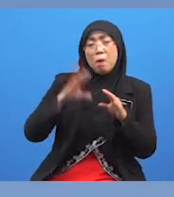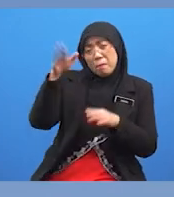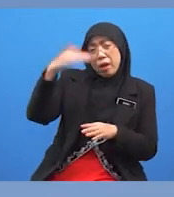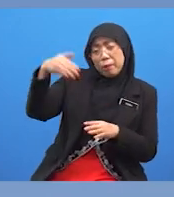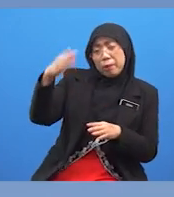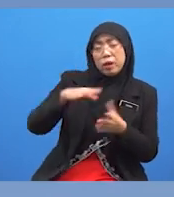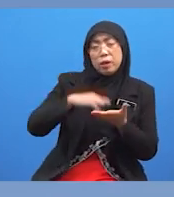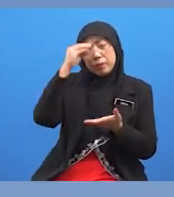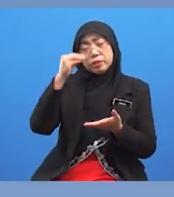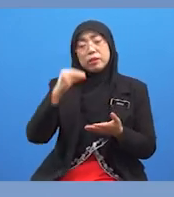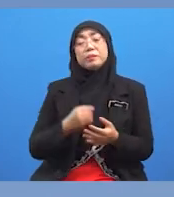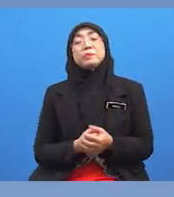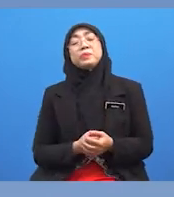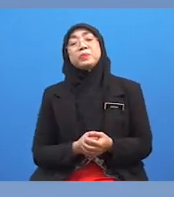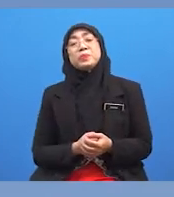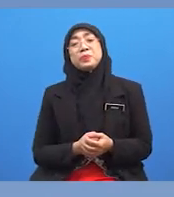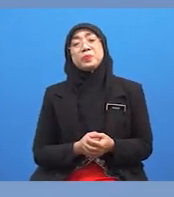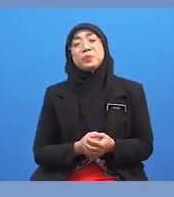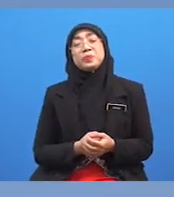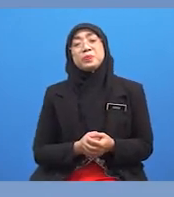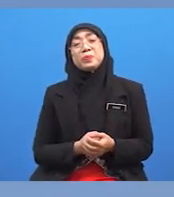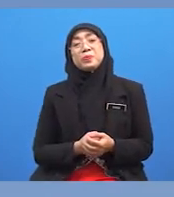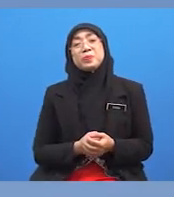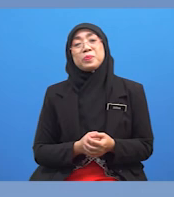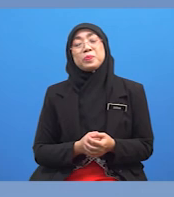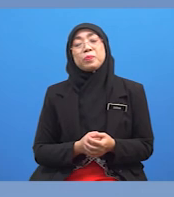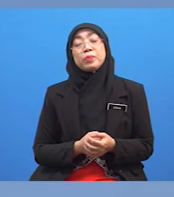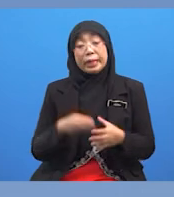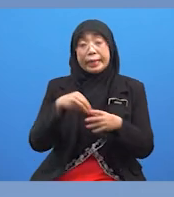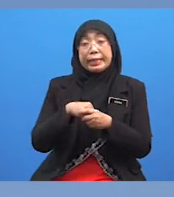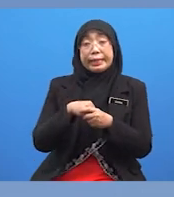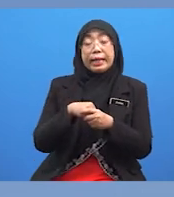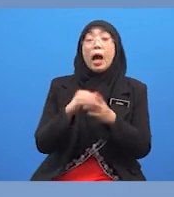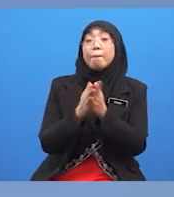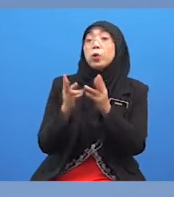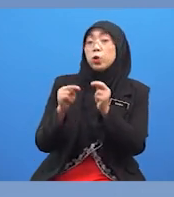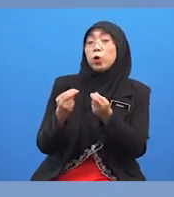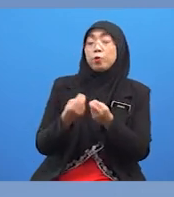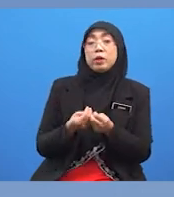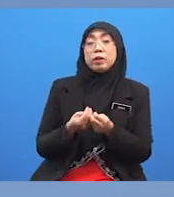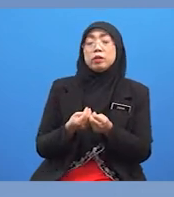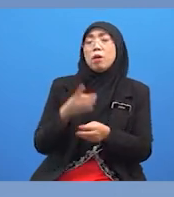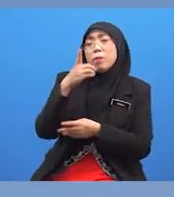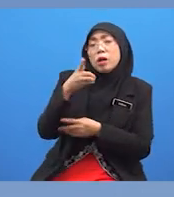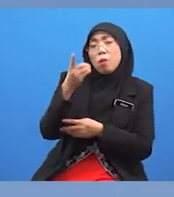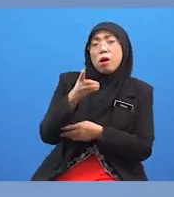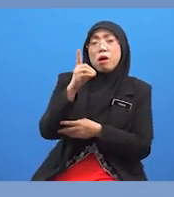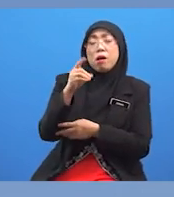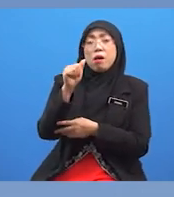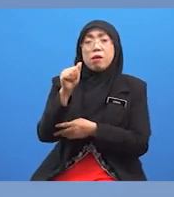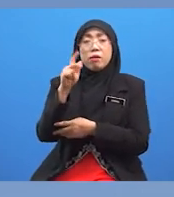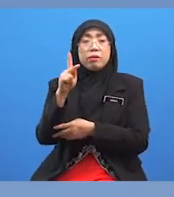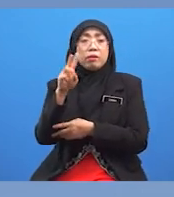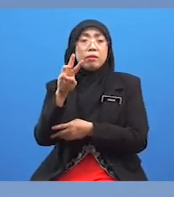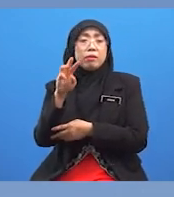lebay ma'ruf menegaskan bahawa dia berusaha untuk berdakwah mengajak manusia supaya beriman kepada